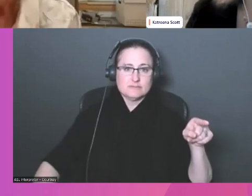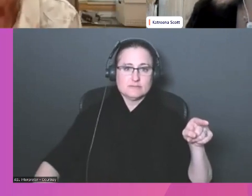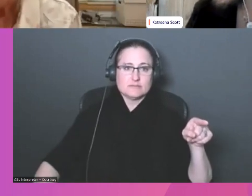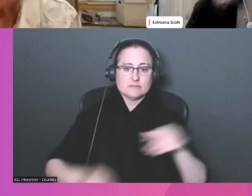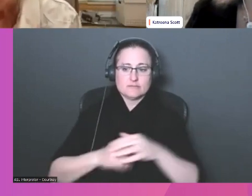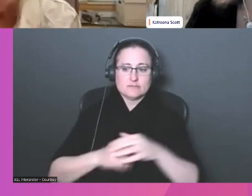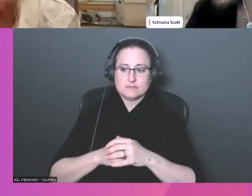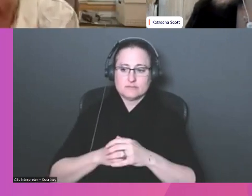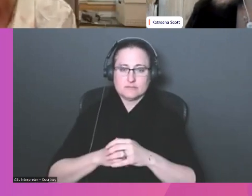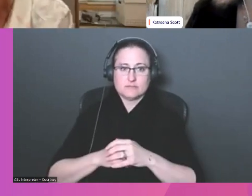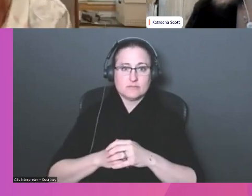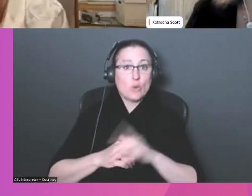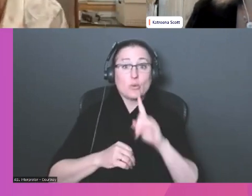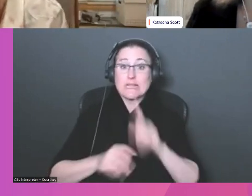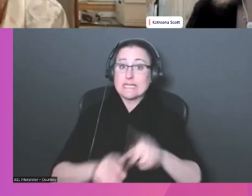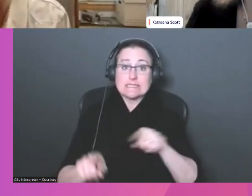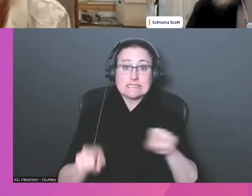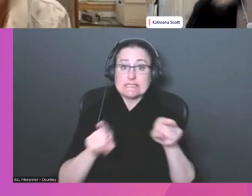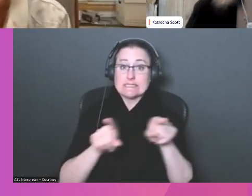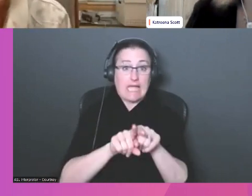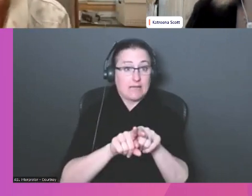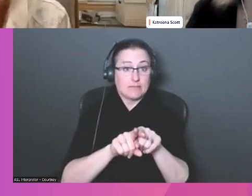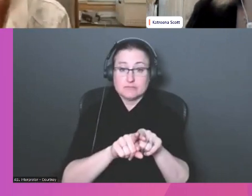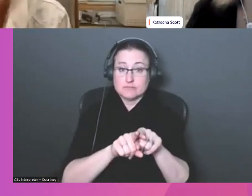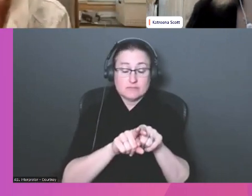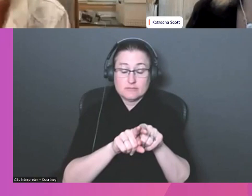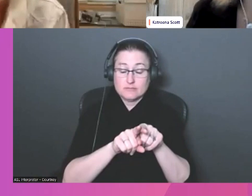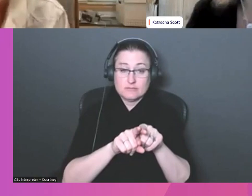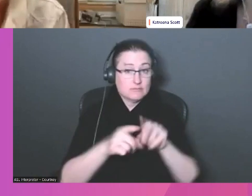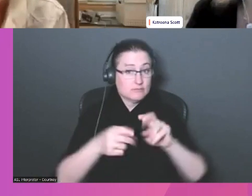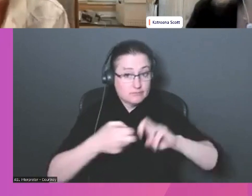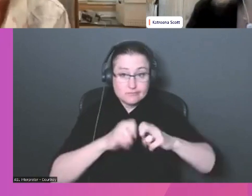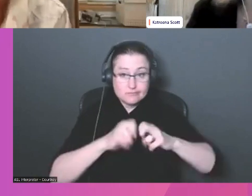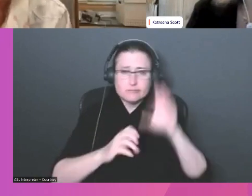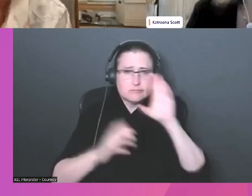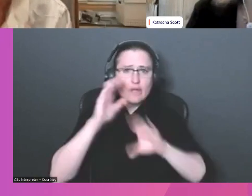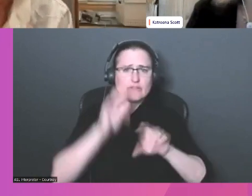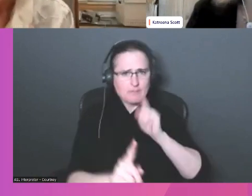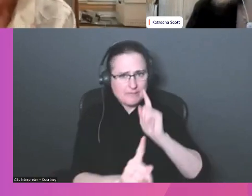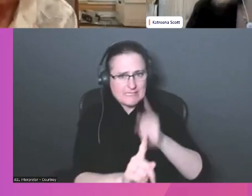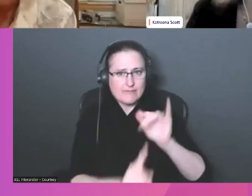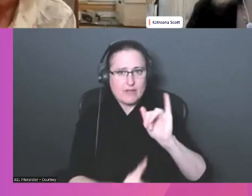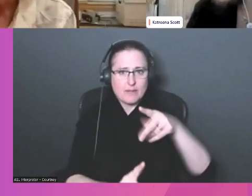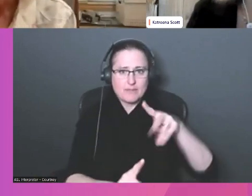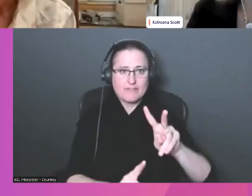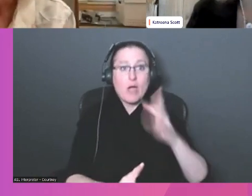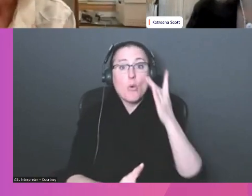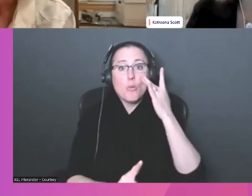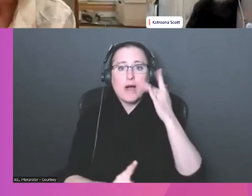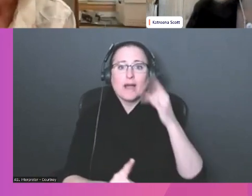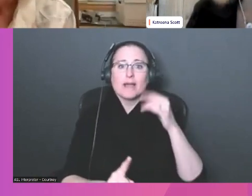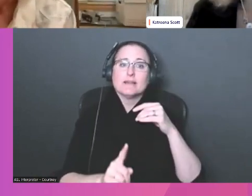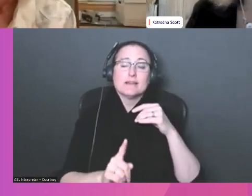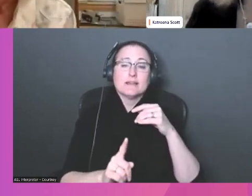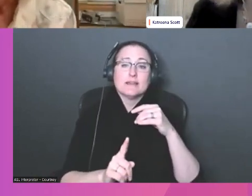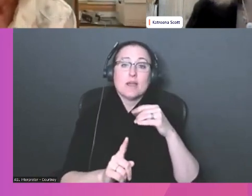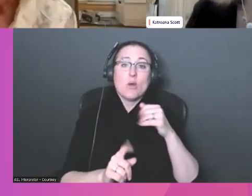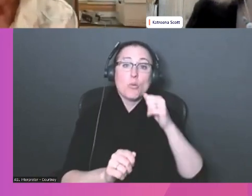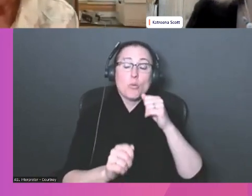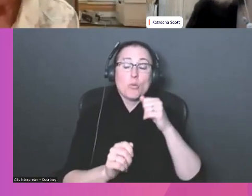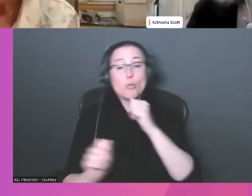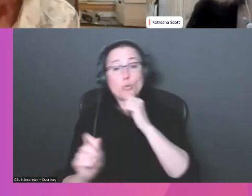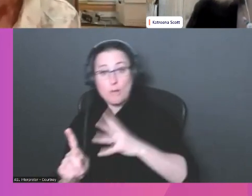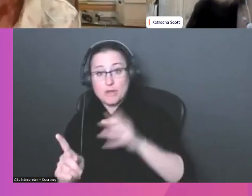intéressante. Ils avaient les mêmes problèmes, n'arrivaient pas